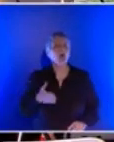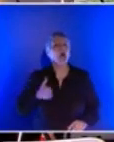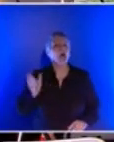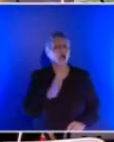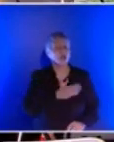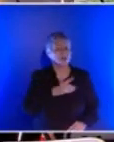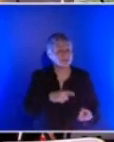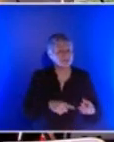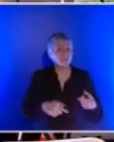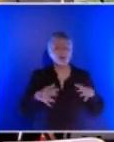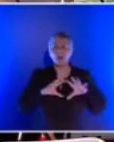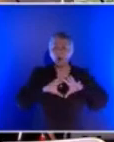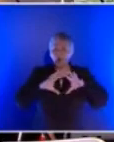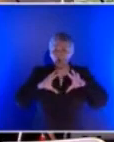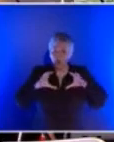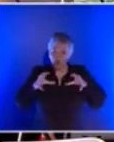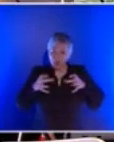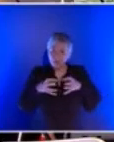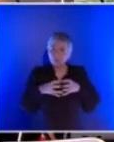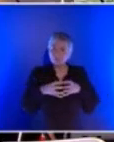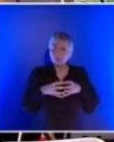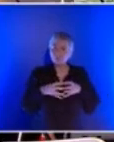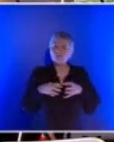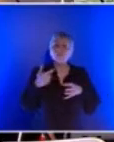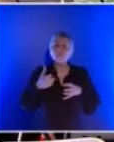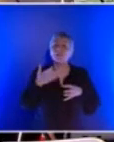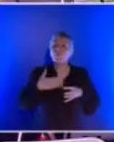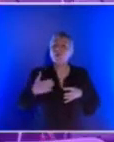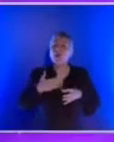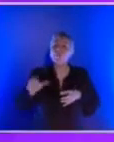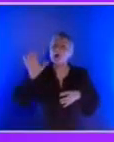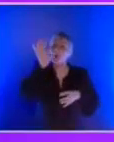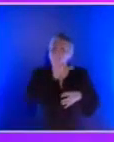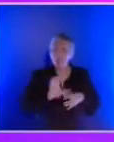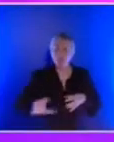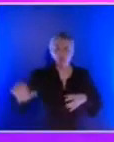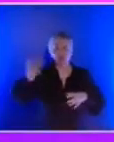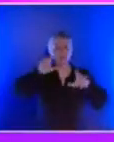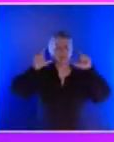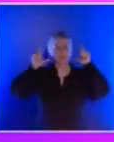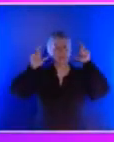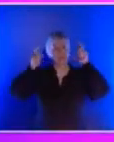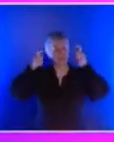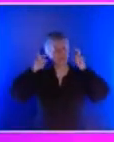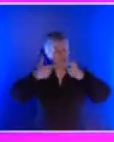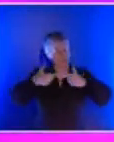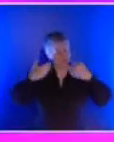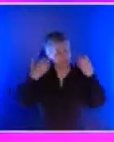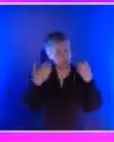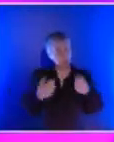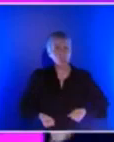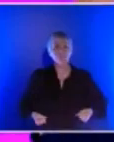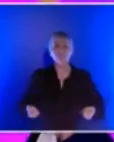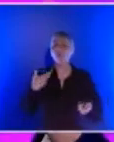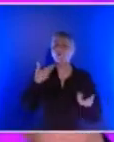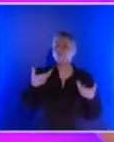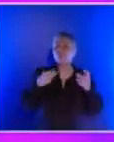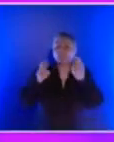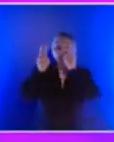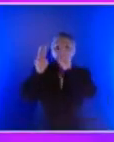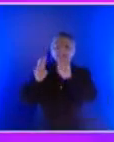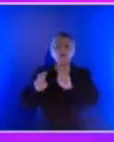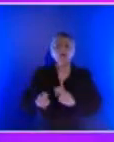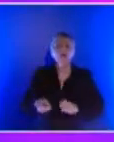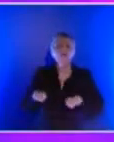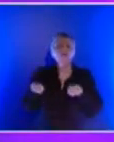μια Ευρώπη πιο δημοκρατικά συγκροτημένη, να ελέγχει όλους τους θεσμούς της Ευρώπης στο Κοινοβούλιο και μια σειρά